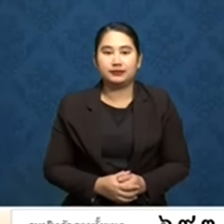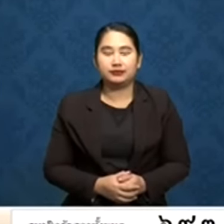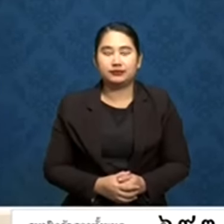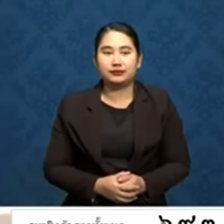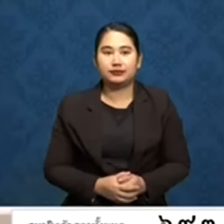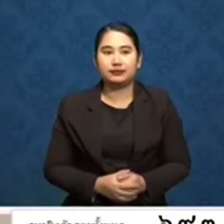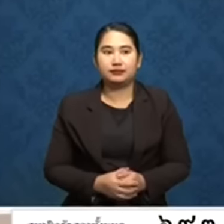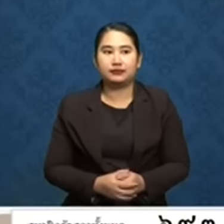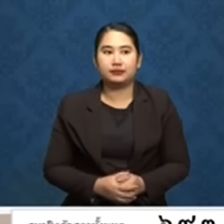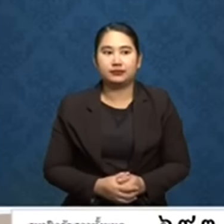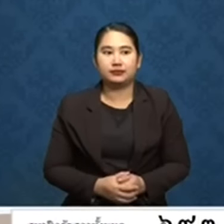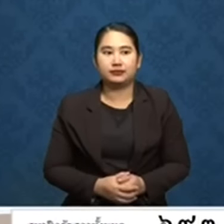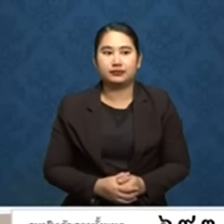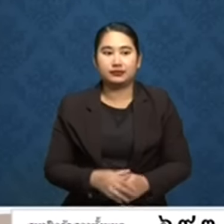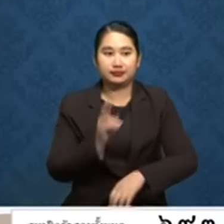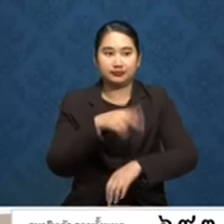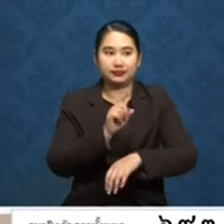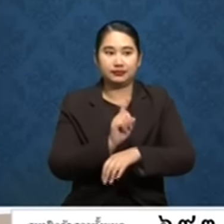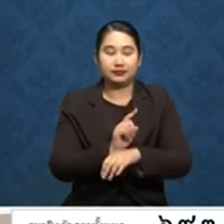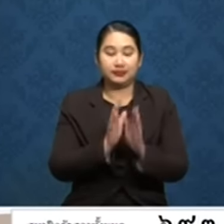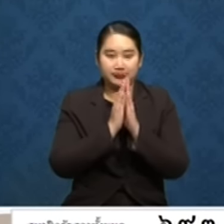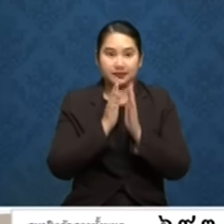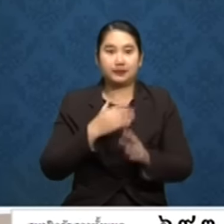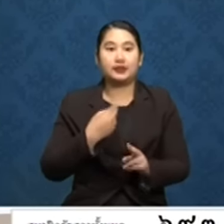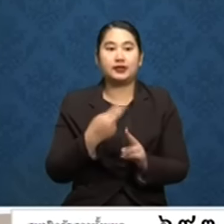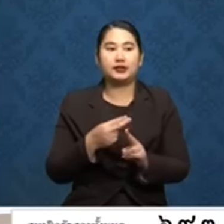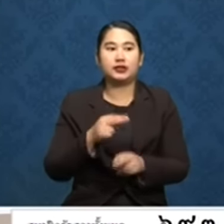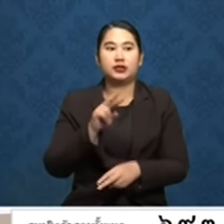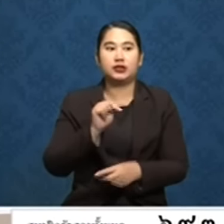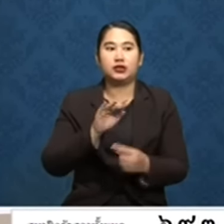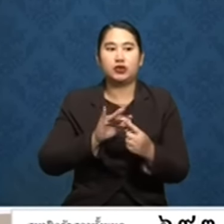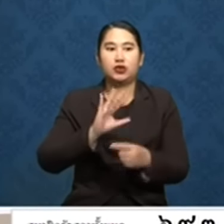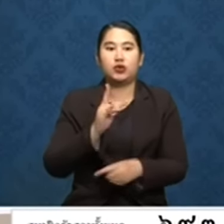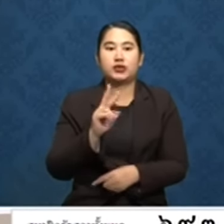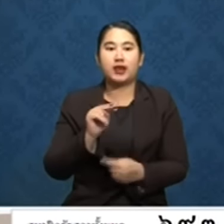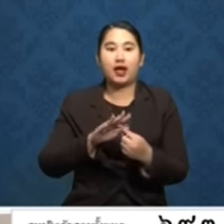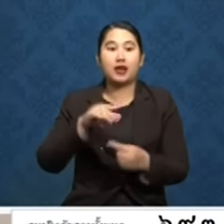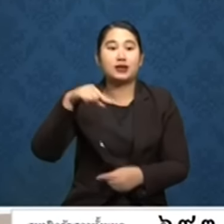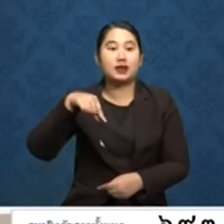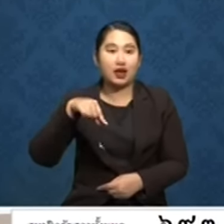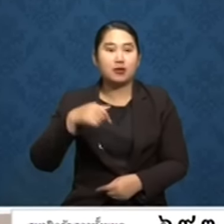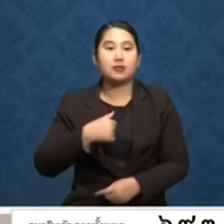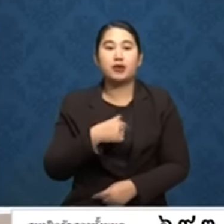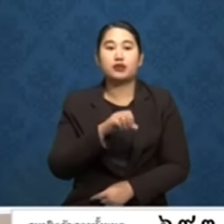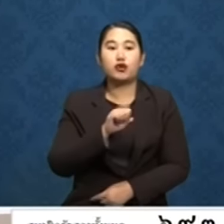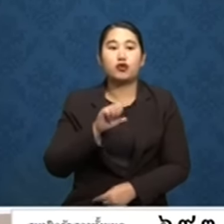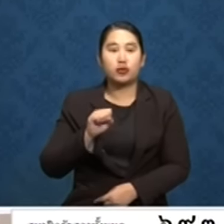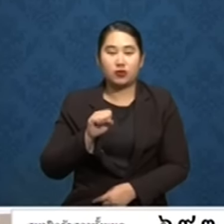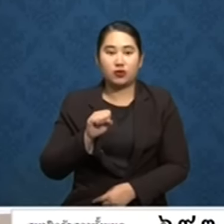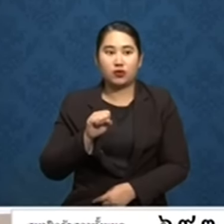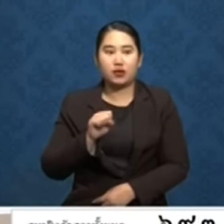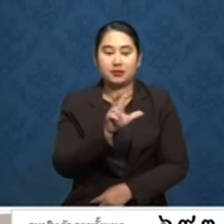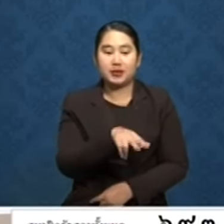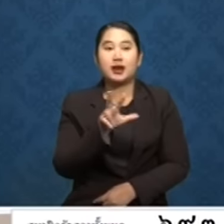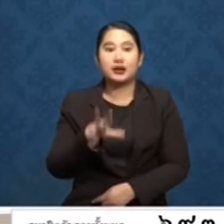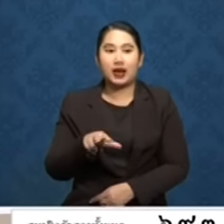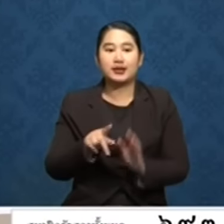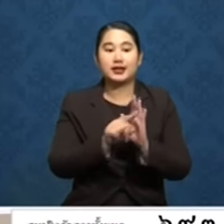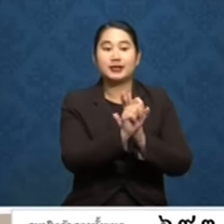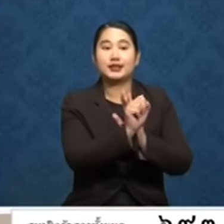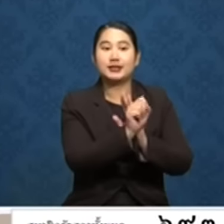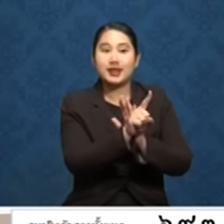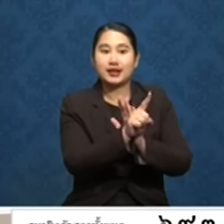เรียนท่านประธานดิฉันนุชนาจารุวงศ์เสถียรสมาชิกสภาผู้แทนราษฎรพรรคเพื่อไทยศรีสะเกษ